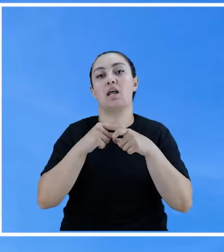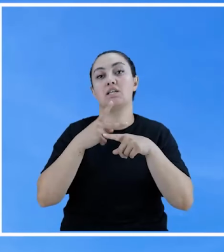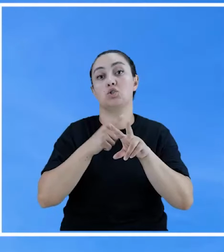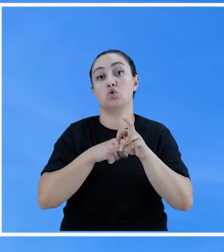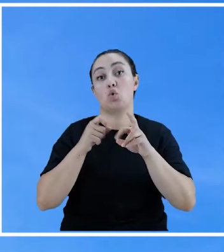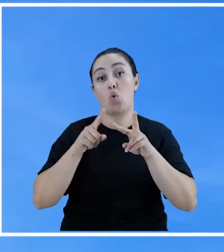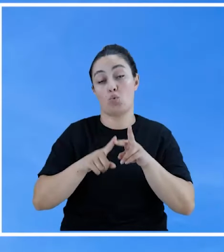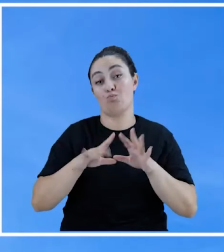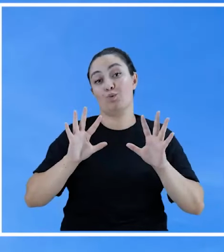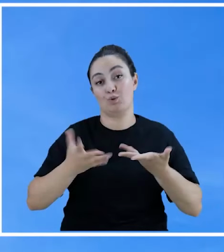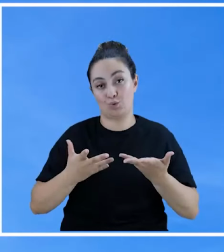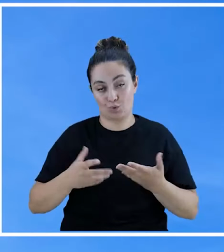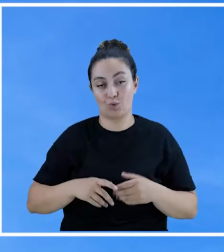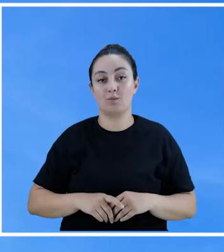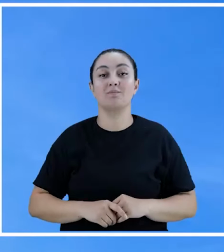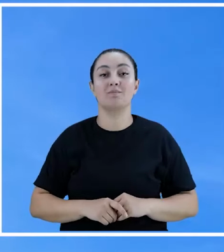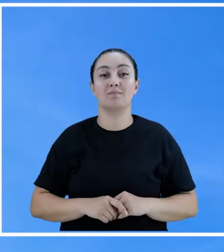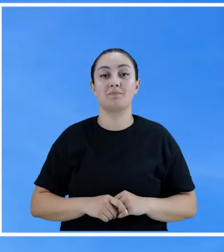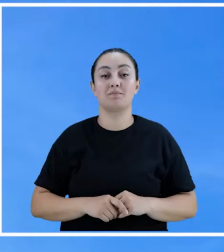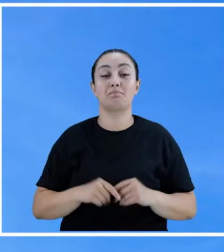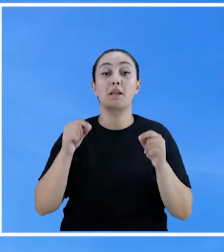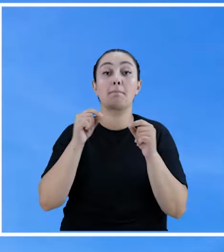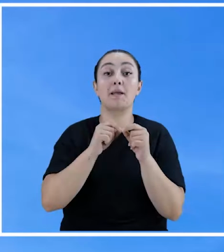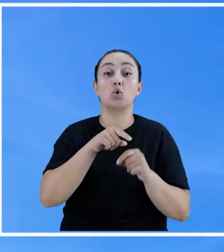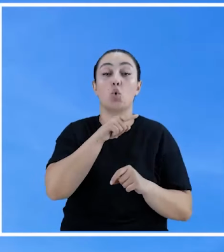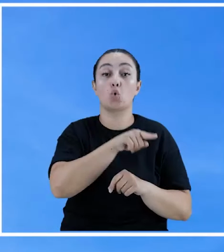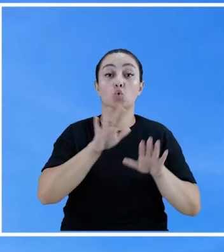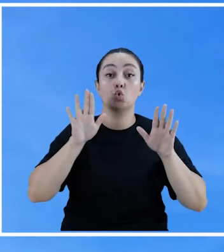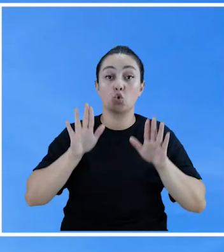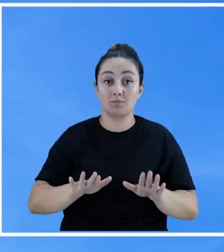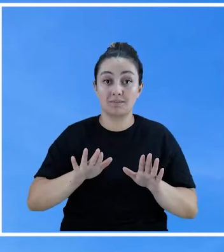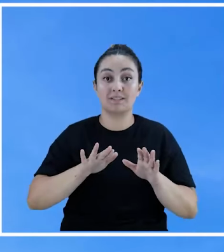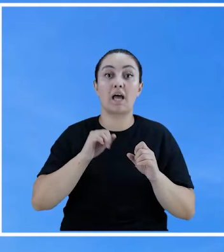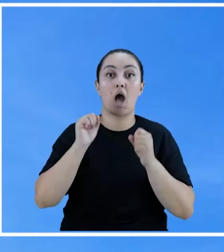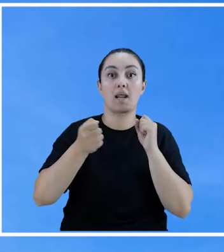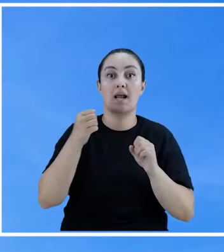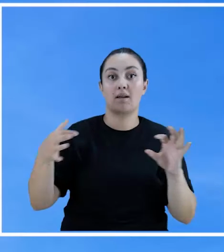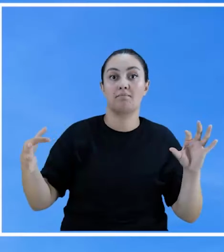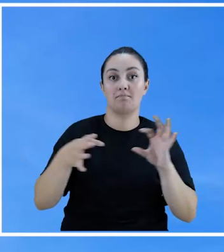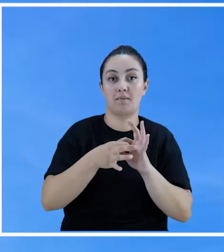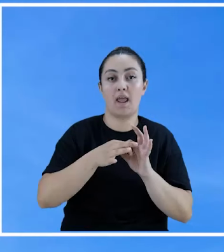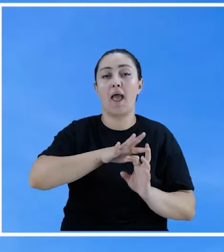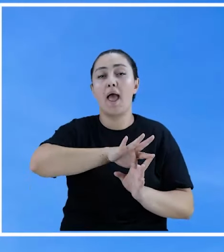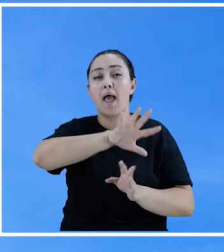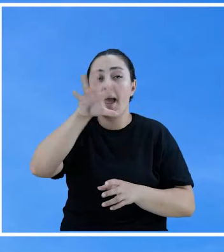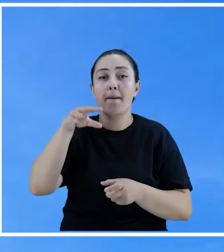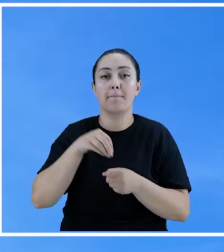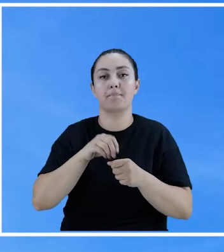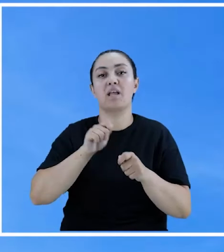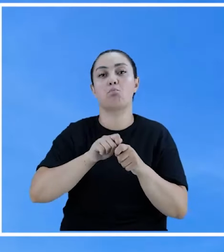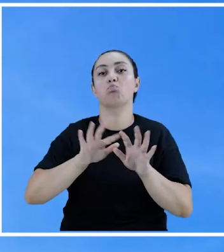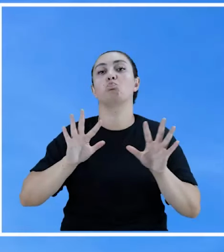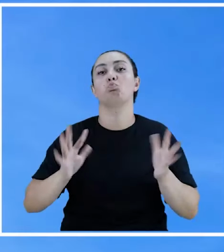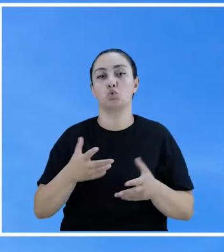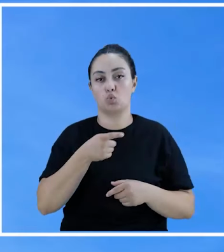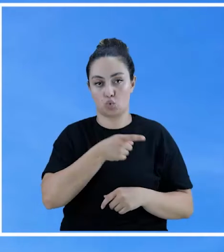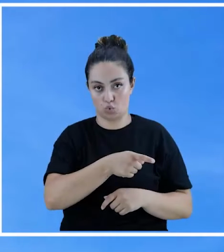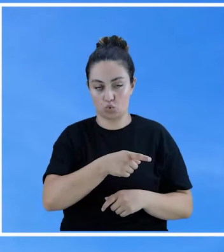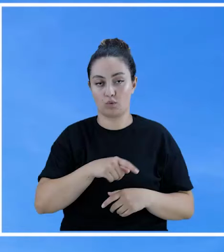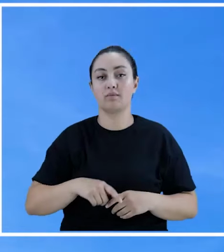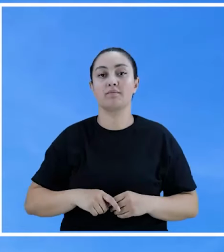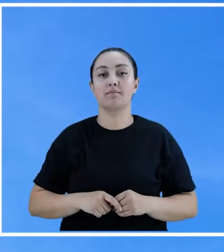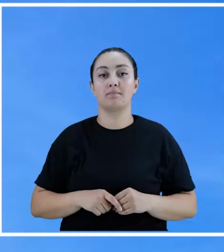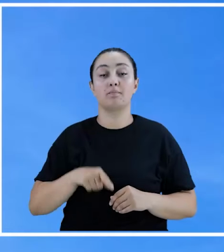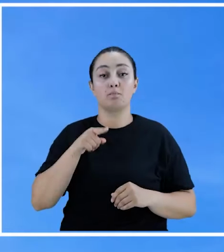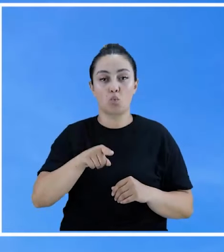Yani betonun donatıyla beraber hareket etmesini sağlayan bütünleşik yapı bozuluyor. Bu durumda